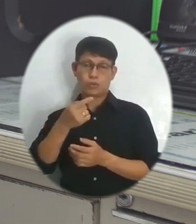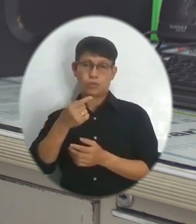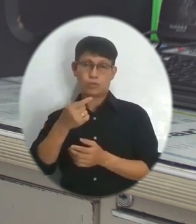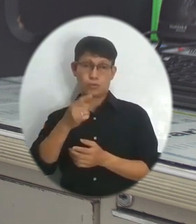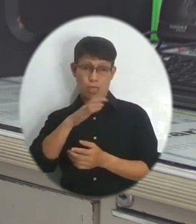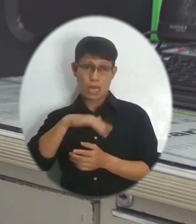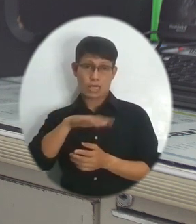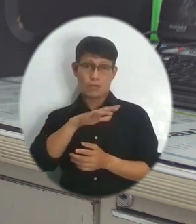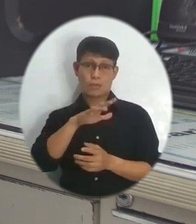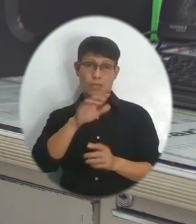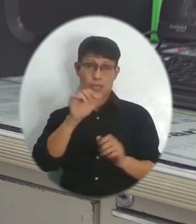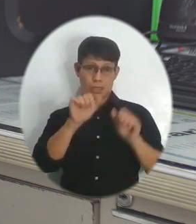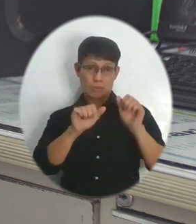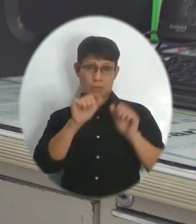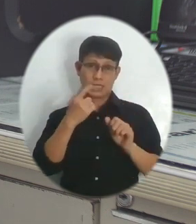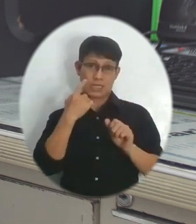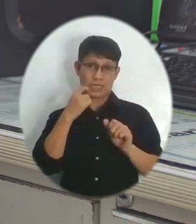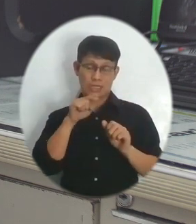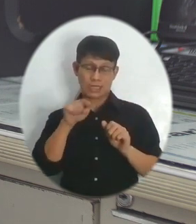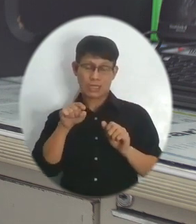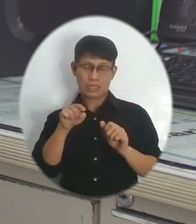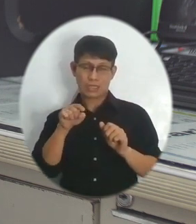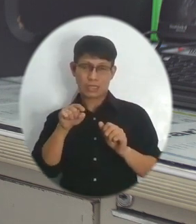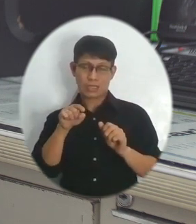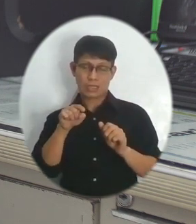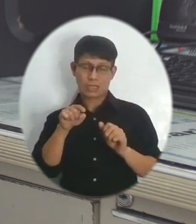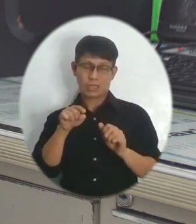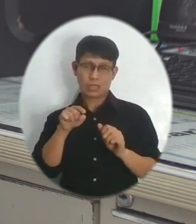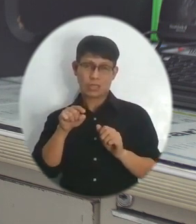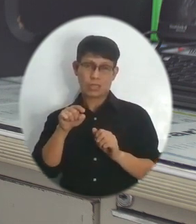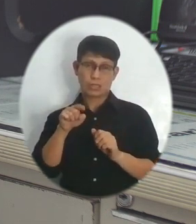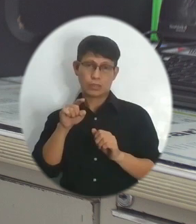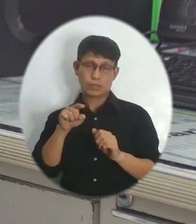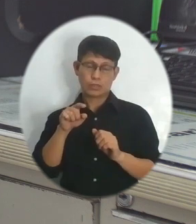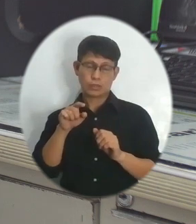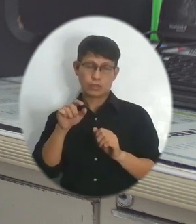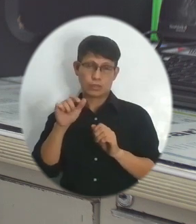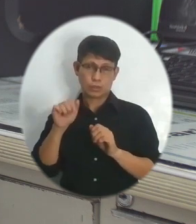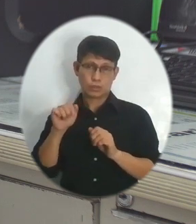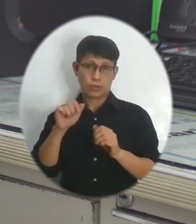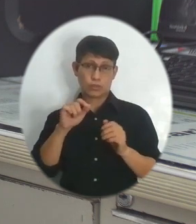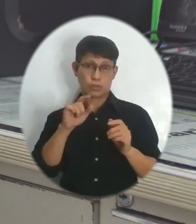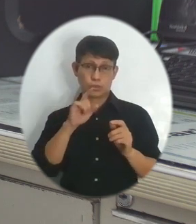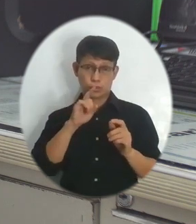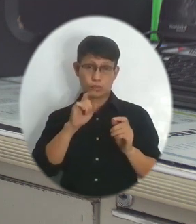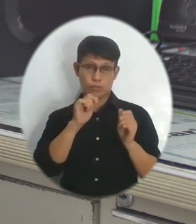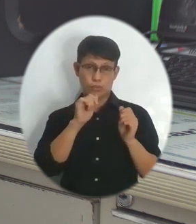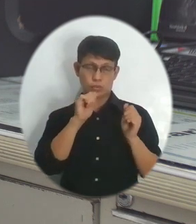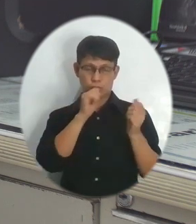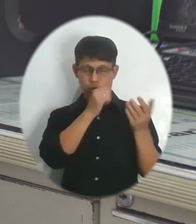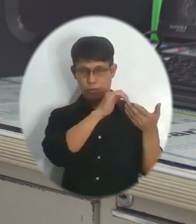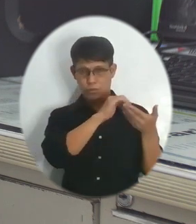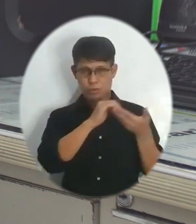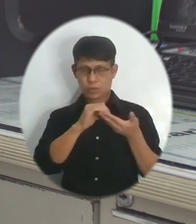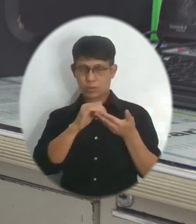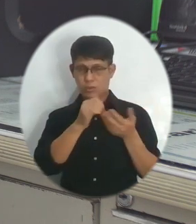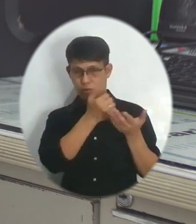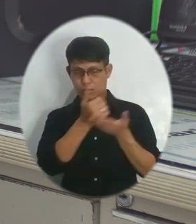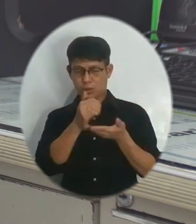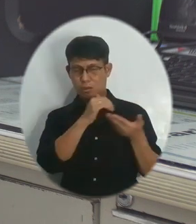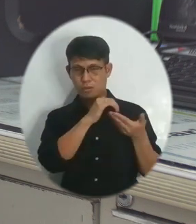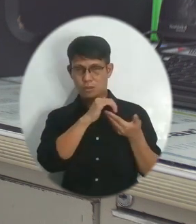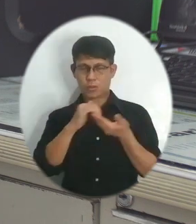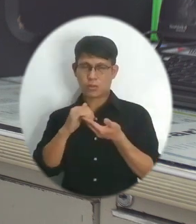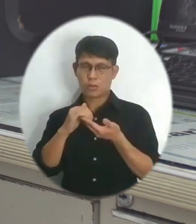Sabihin ko po sa inyo yung mga ginawa namin para kay Natalie Esmeharda, ang ating pasyente po, natutulungan ng kapakumahal ko po.